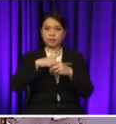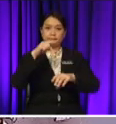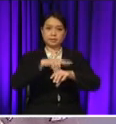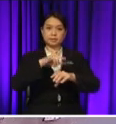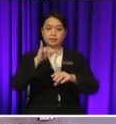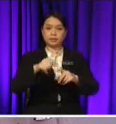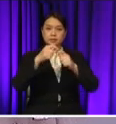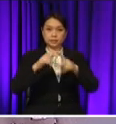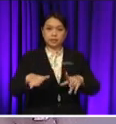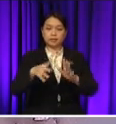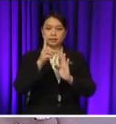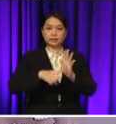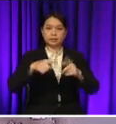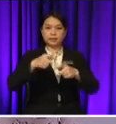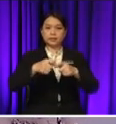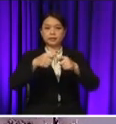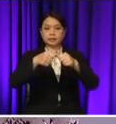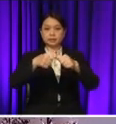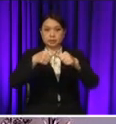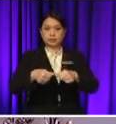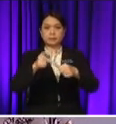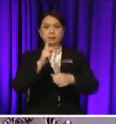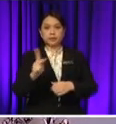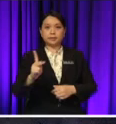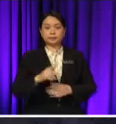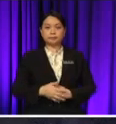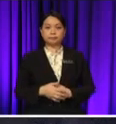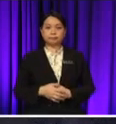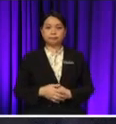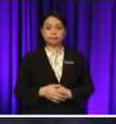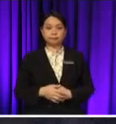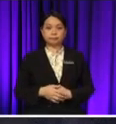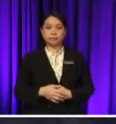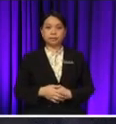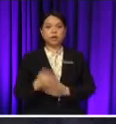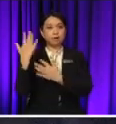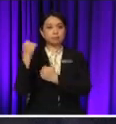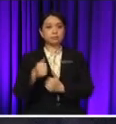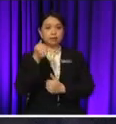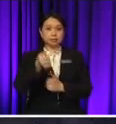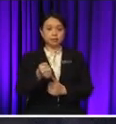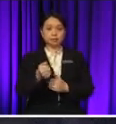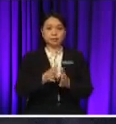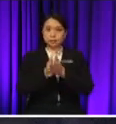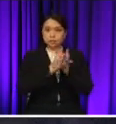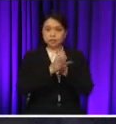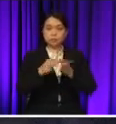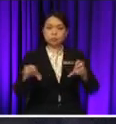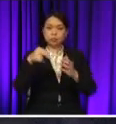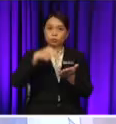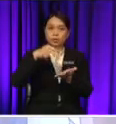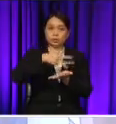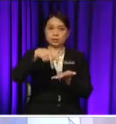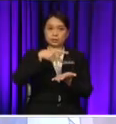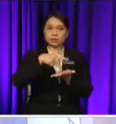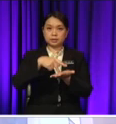dan tidak melakukan kesilapan Semoga anda semua gigih melakukan ulang kaji untuk mengukuhkan